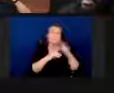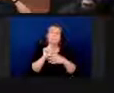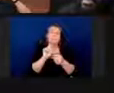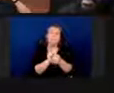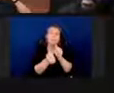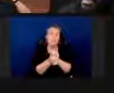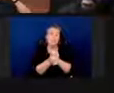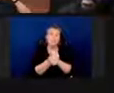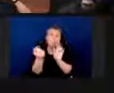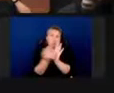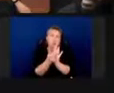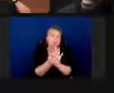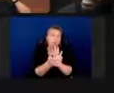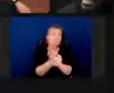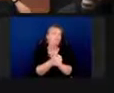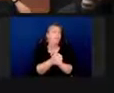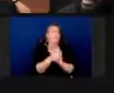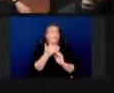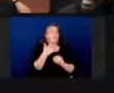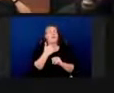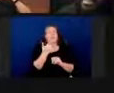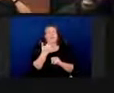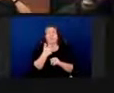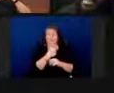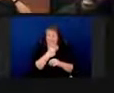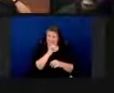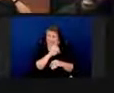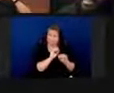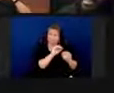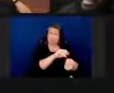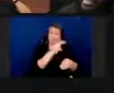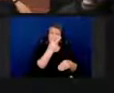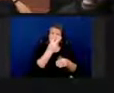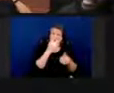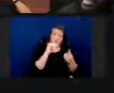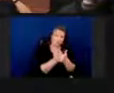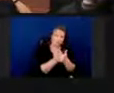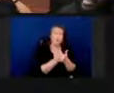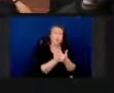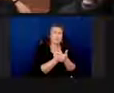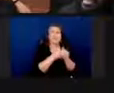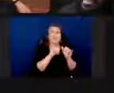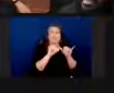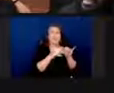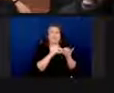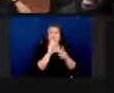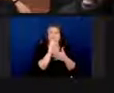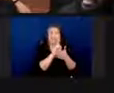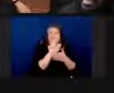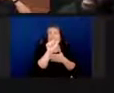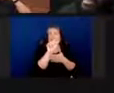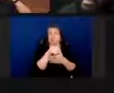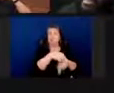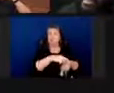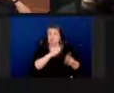على موافقتكم مقترحنا وأيضا نحن سنقوم بإضافة